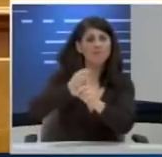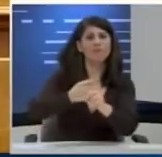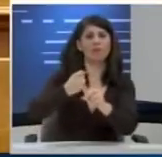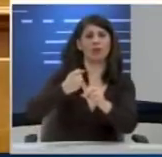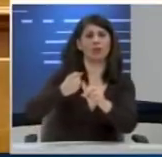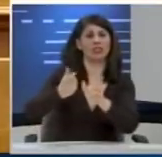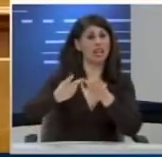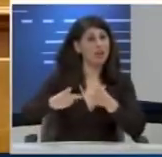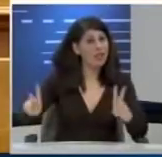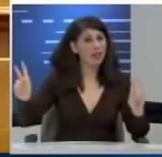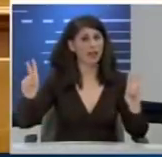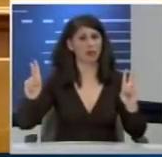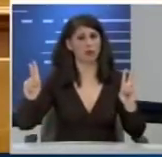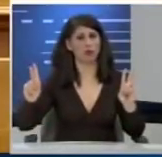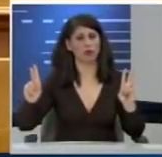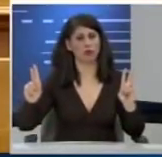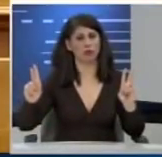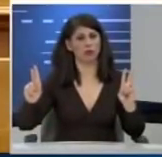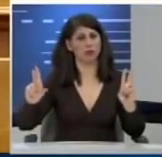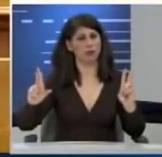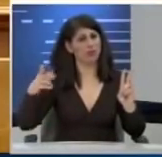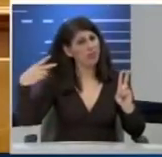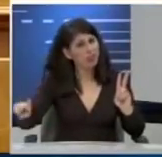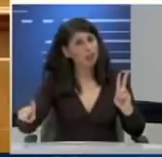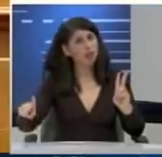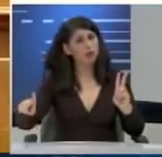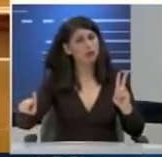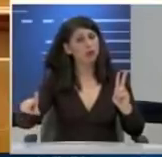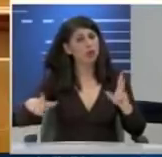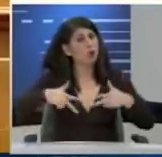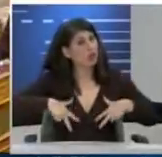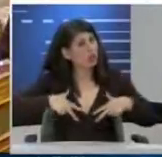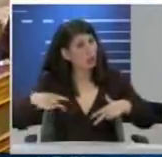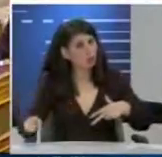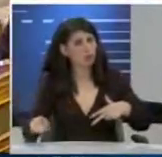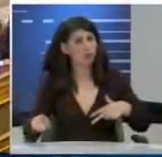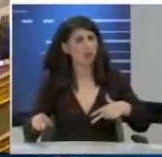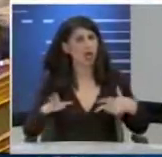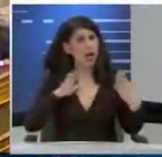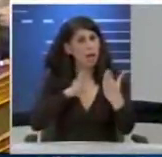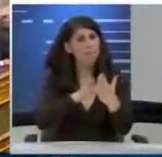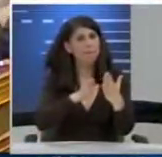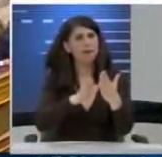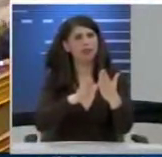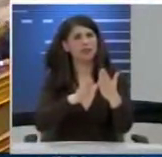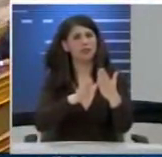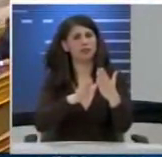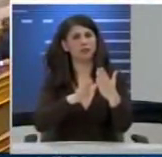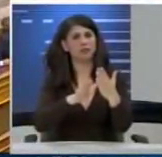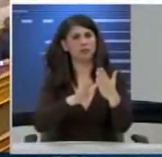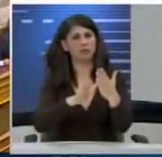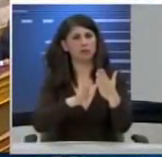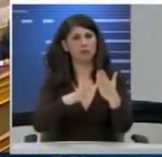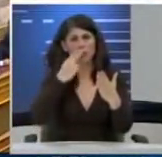την ελευθερία τους, τη δική τους και των πατρίδων τους απέναντι στις θηριωδίες